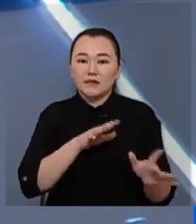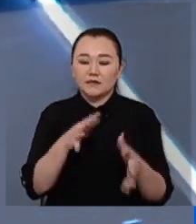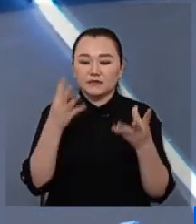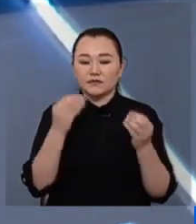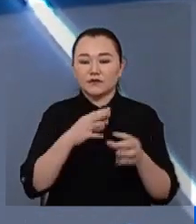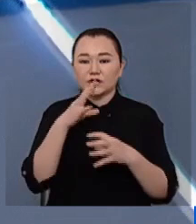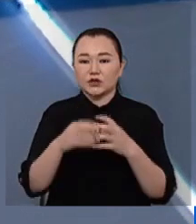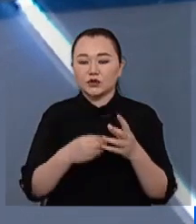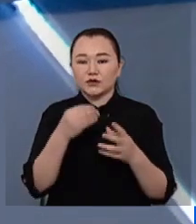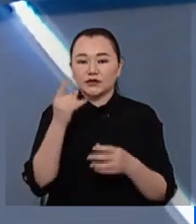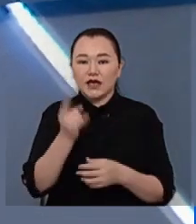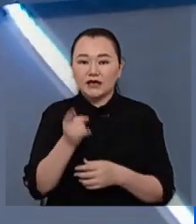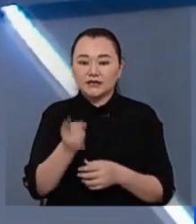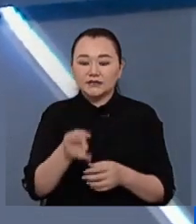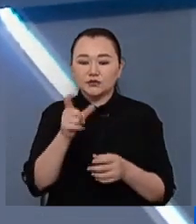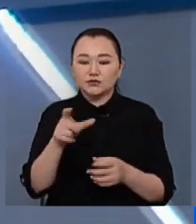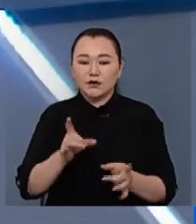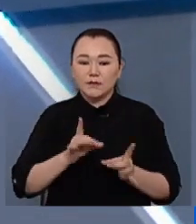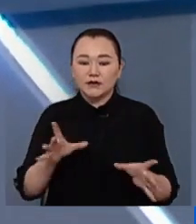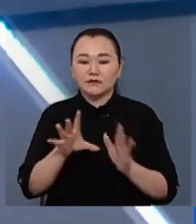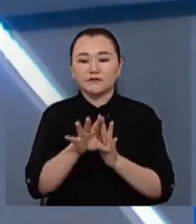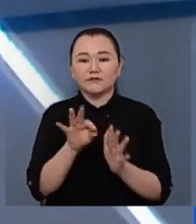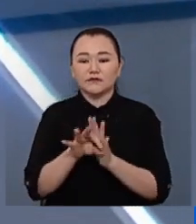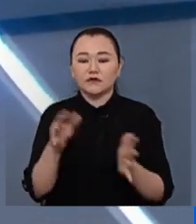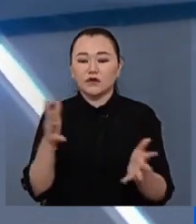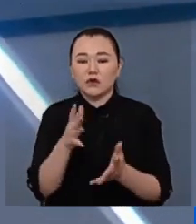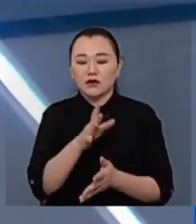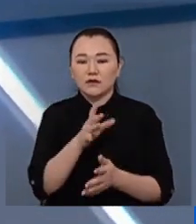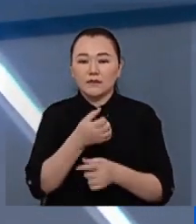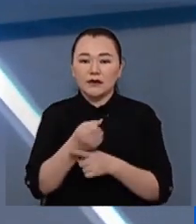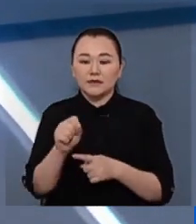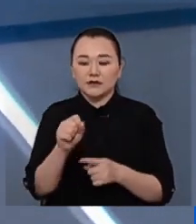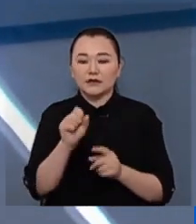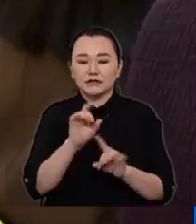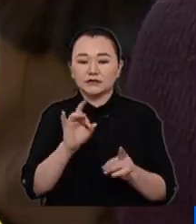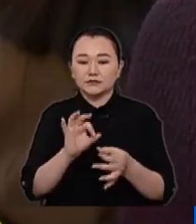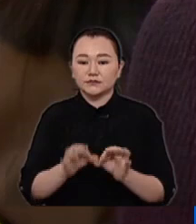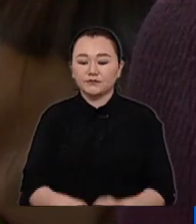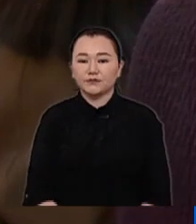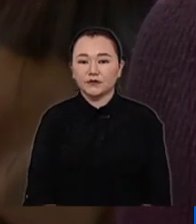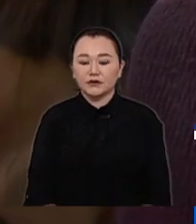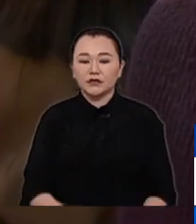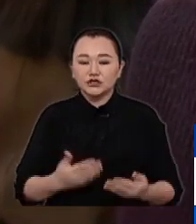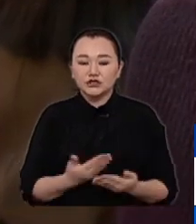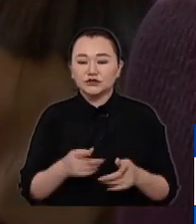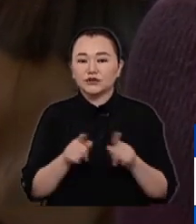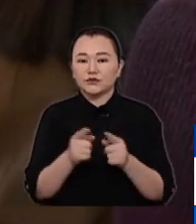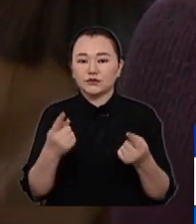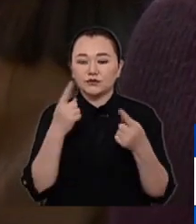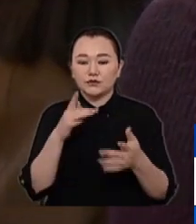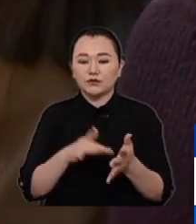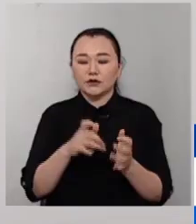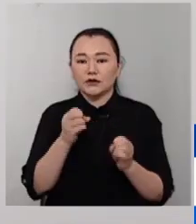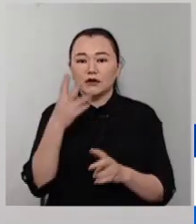дню таксистов. По каким критериям выбирали победителей, расскажет Еляман Раймбеков. Жизнь такого крупного мегаполиса,